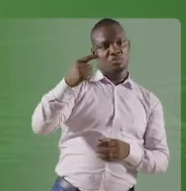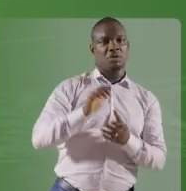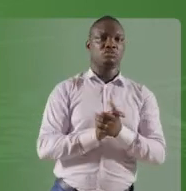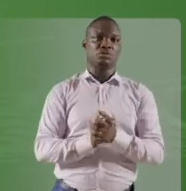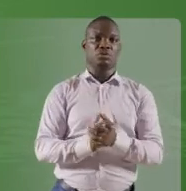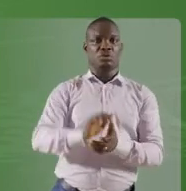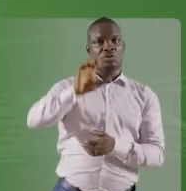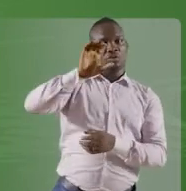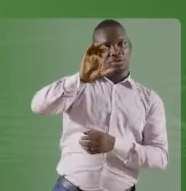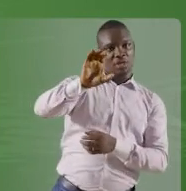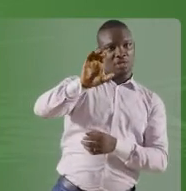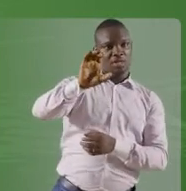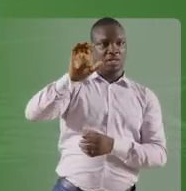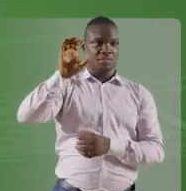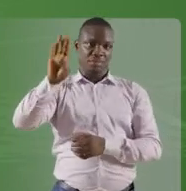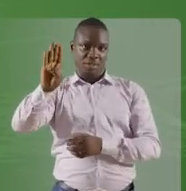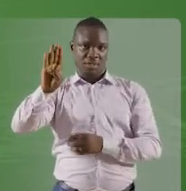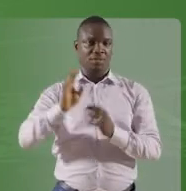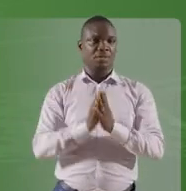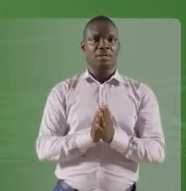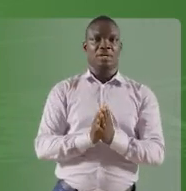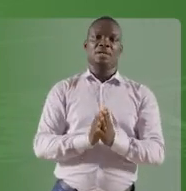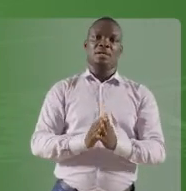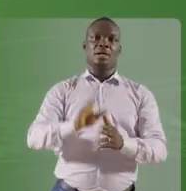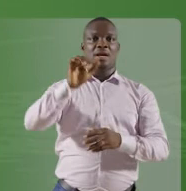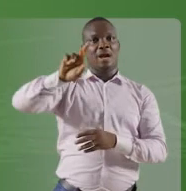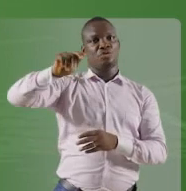CB, argument de